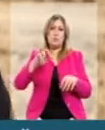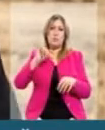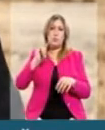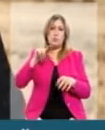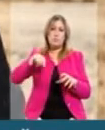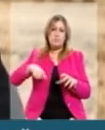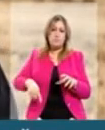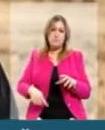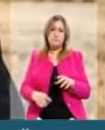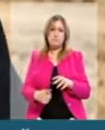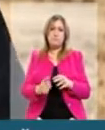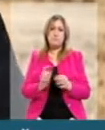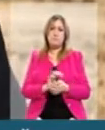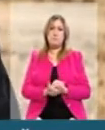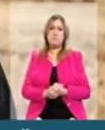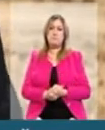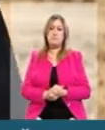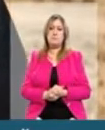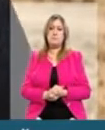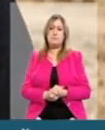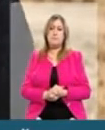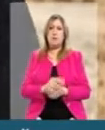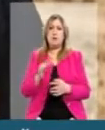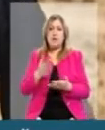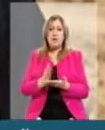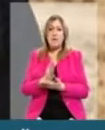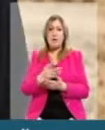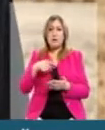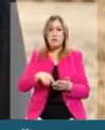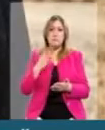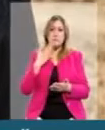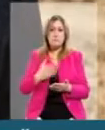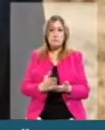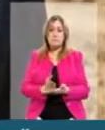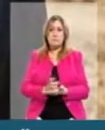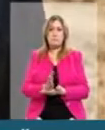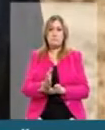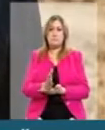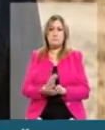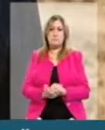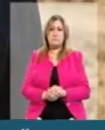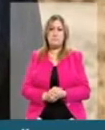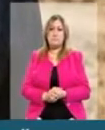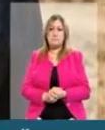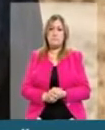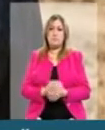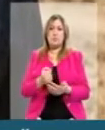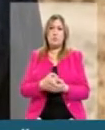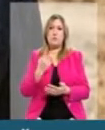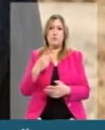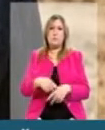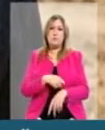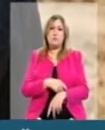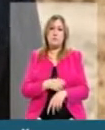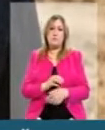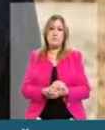заходит, и он его ведут по навигатору. И вот он идет на расстояние, допустим, до 200 метров.